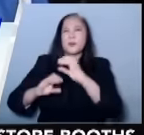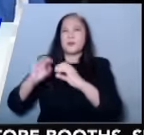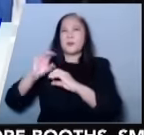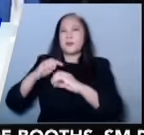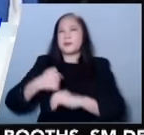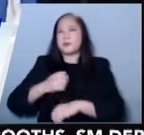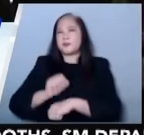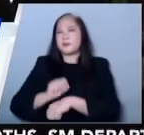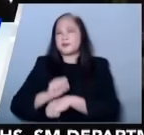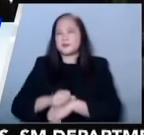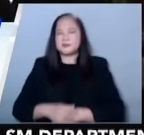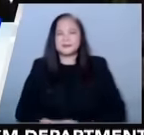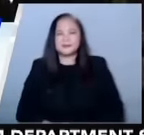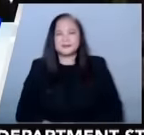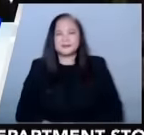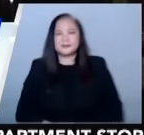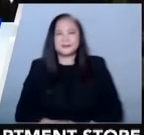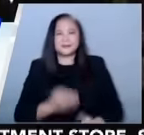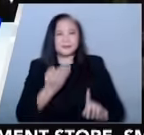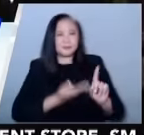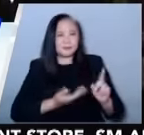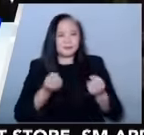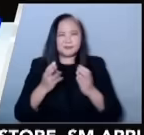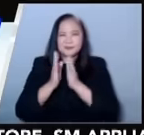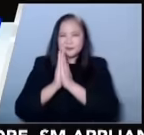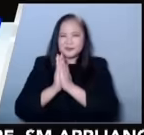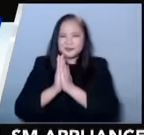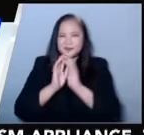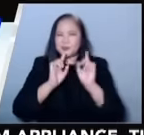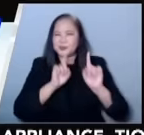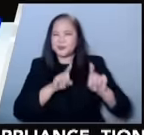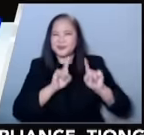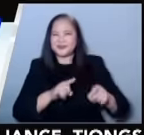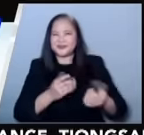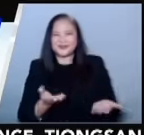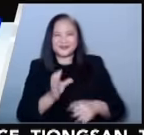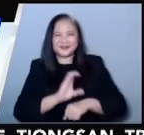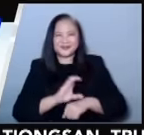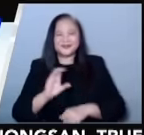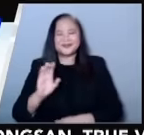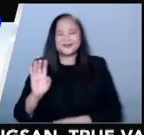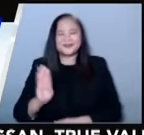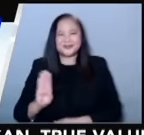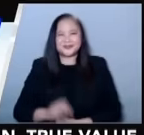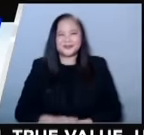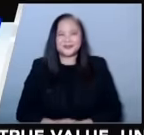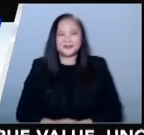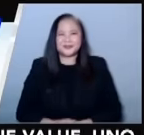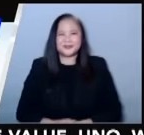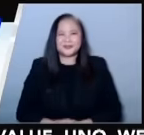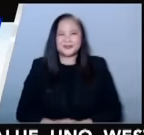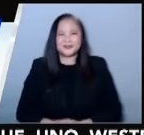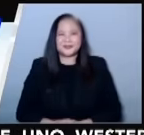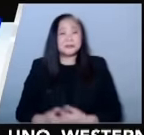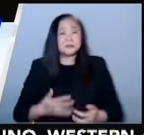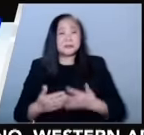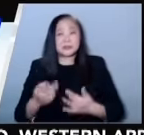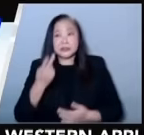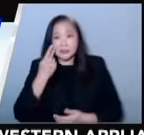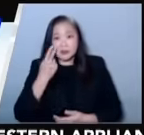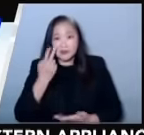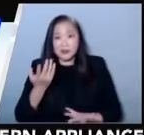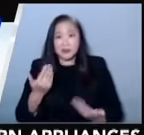siyang hiling na natupad dahil sa pagsisimba niya rito sa Baklaran. Kasi hindi mo man siyempre masilayan, maramdaman na dumarating na